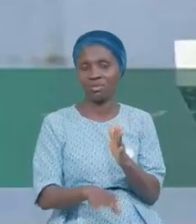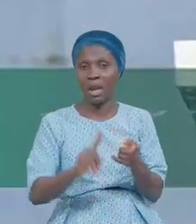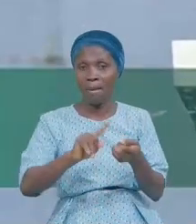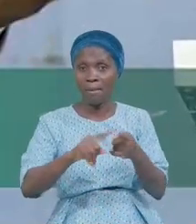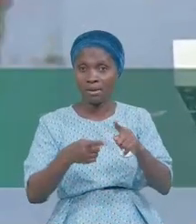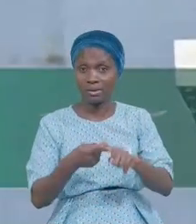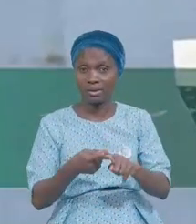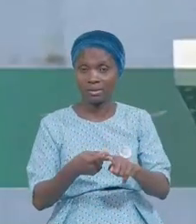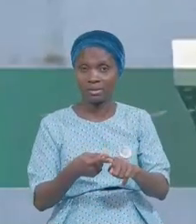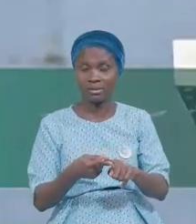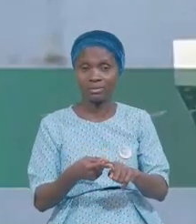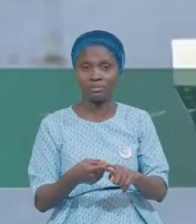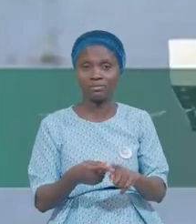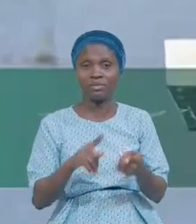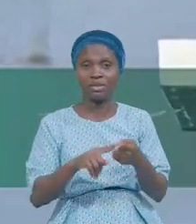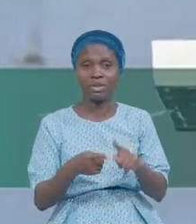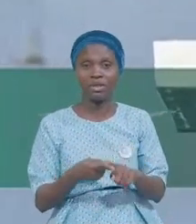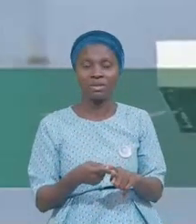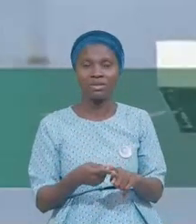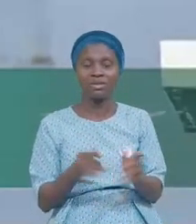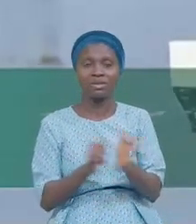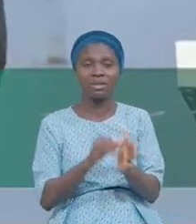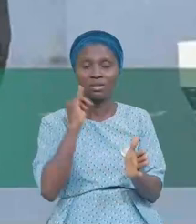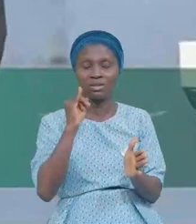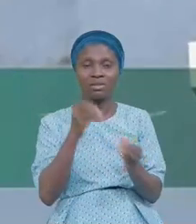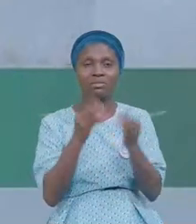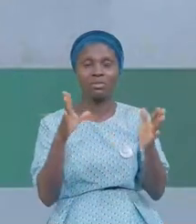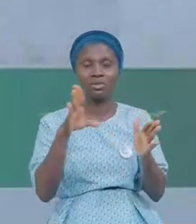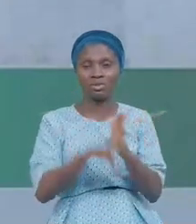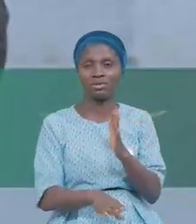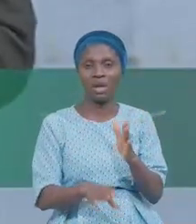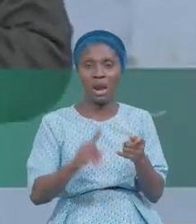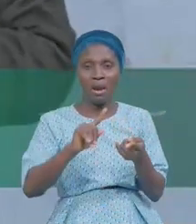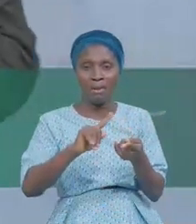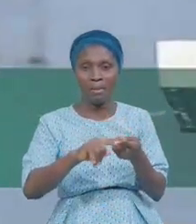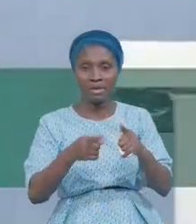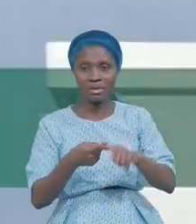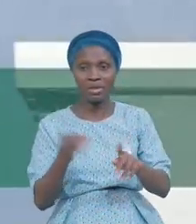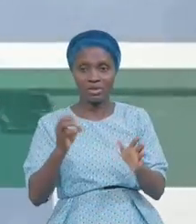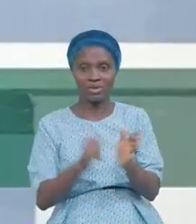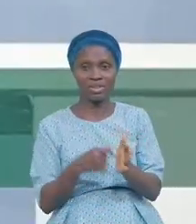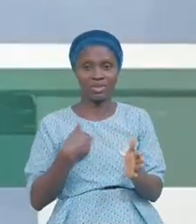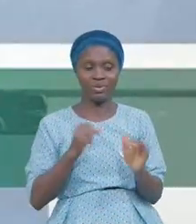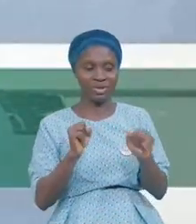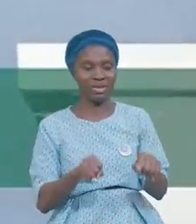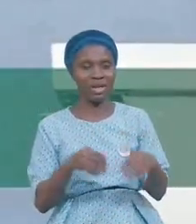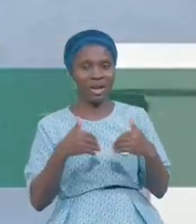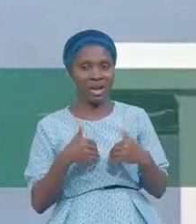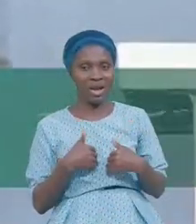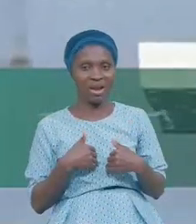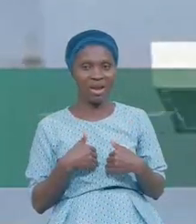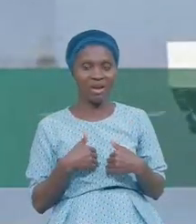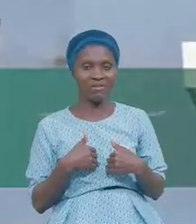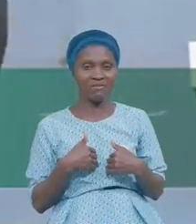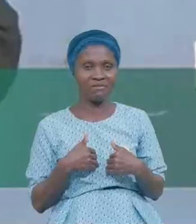Le partenariat pour le nombre, c'est moins que ça. Le partenariat afin que nous puissions avoir une